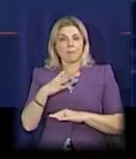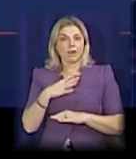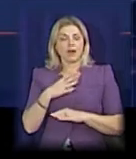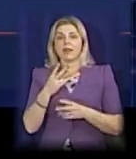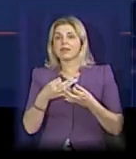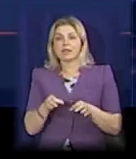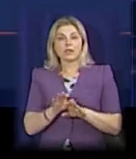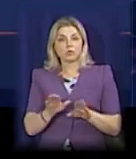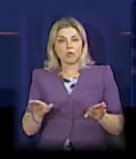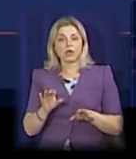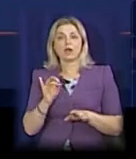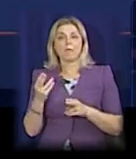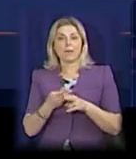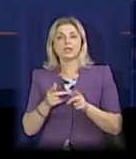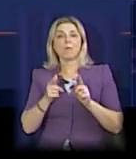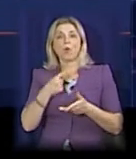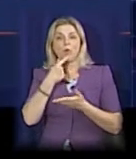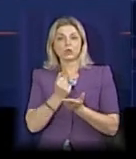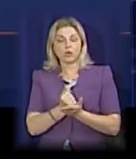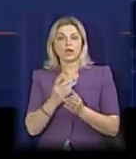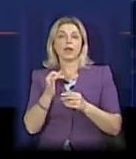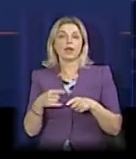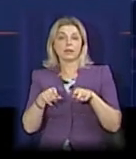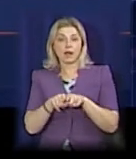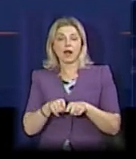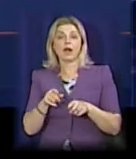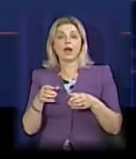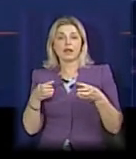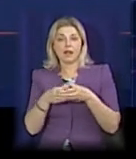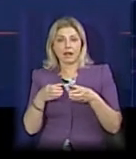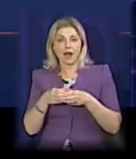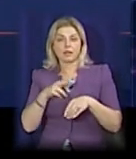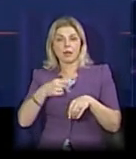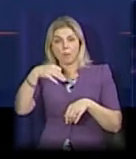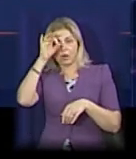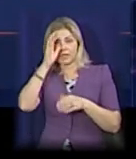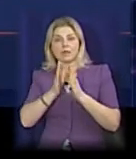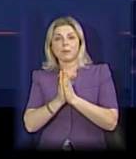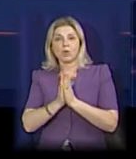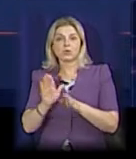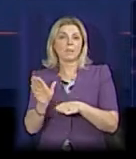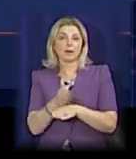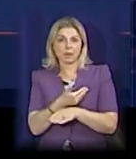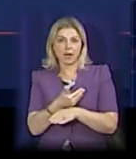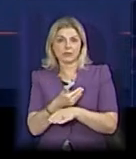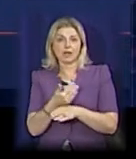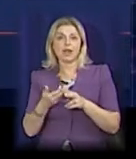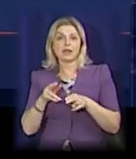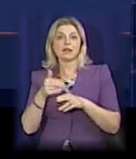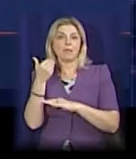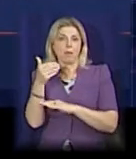санкціоновано, тобто без погодження. Таким чином наряд патрульної поліції попросив прибрати дані